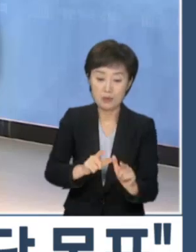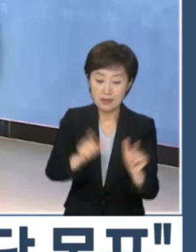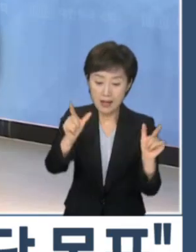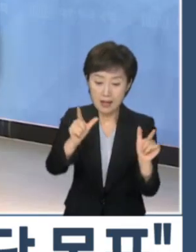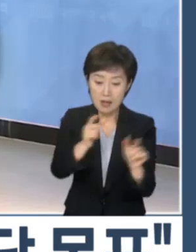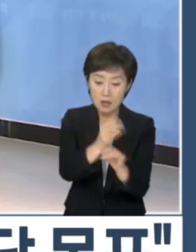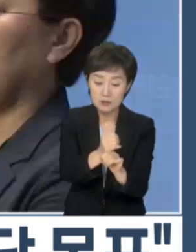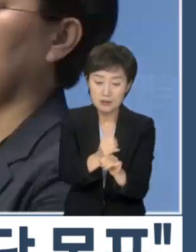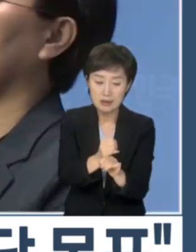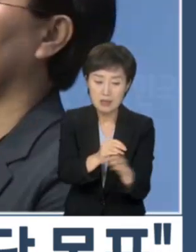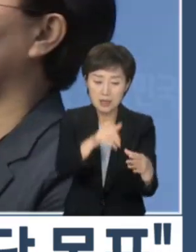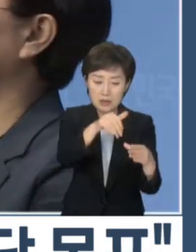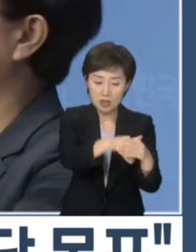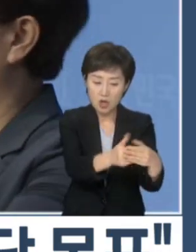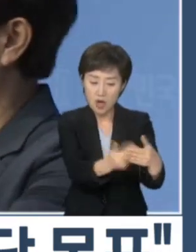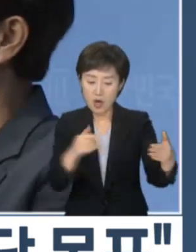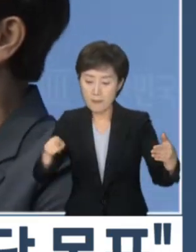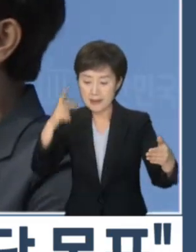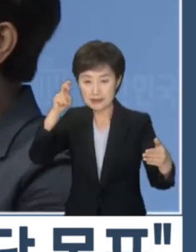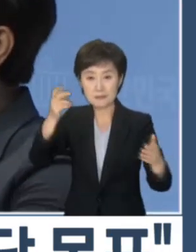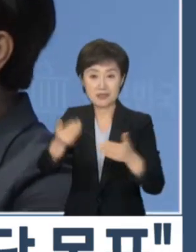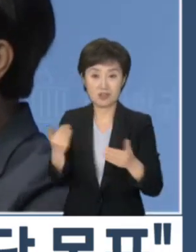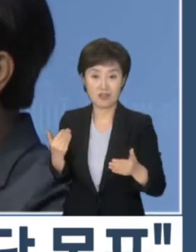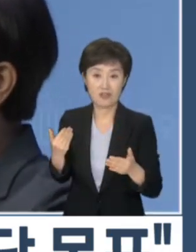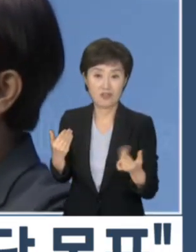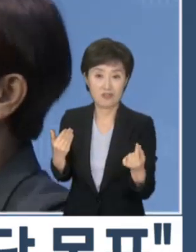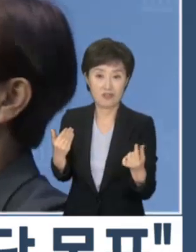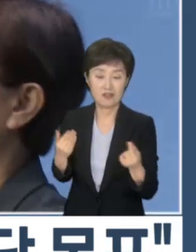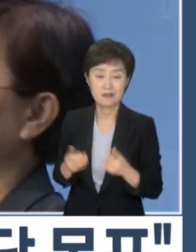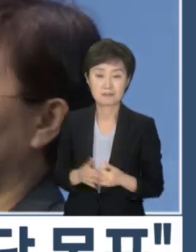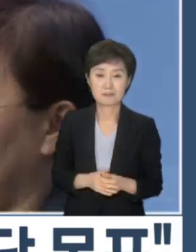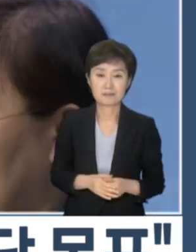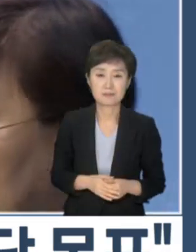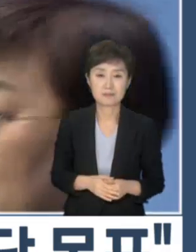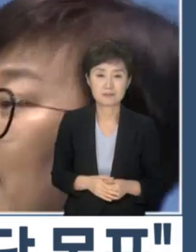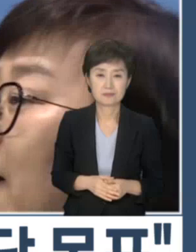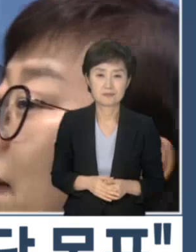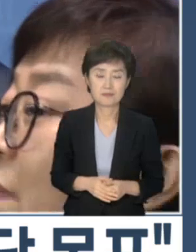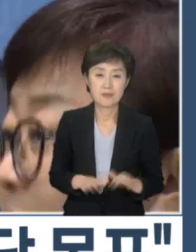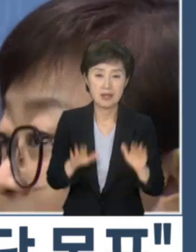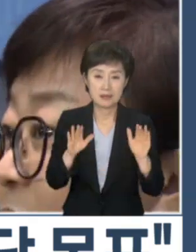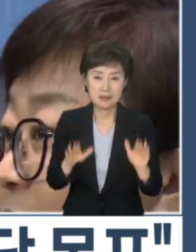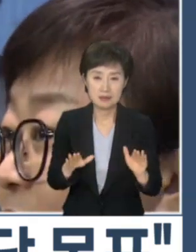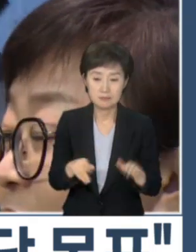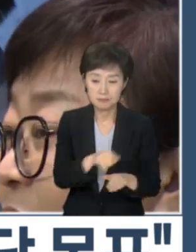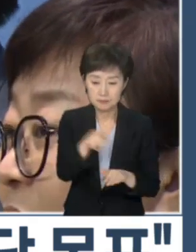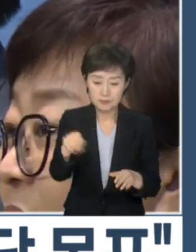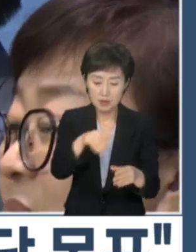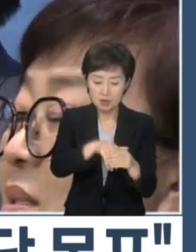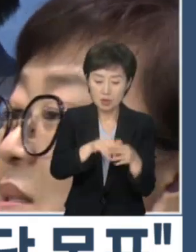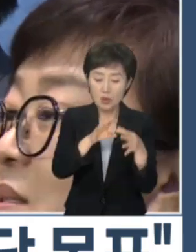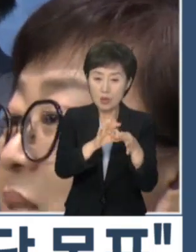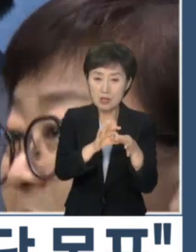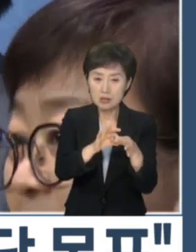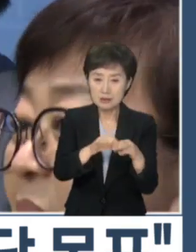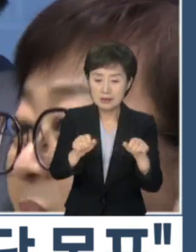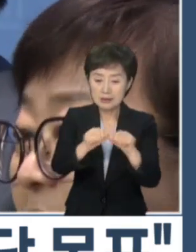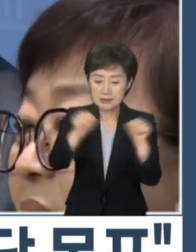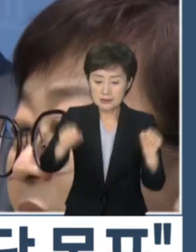민주당도 마찬가지고 우리당도 마찬가지고 모든 체제가 시스템이 이미 갖춰져야 되는 상황입니다.